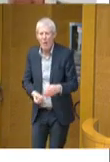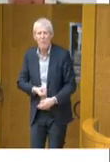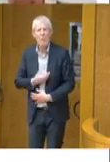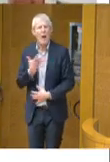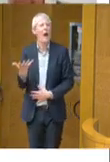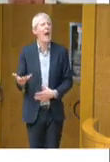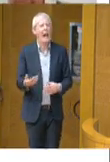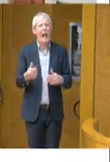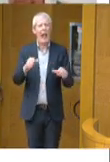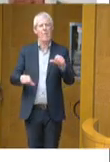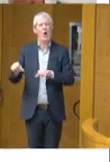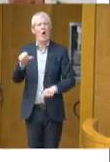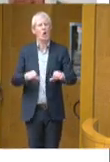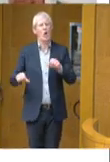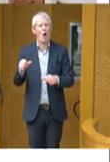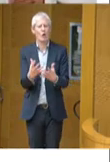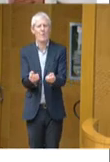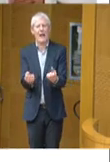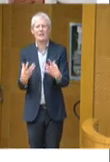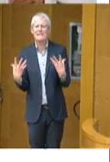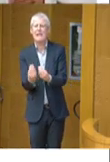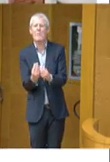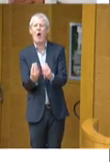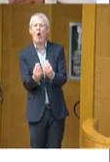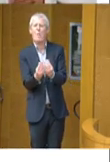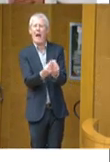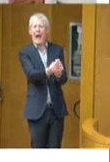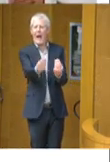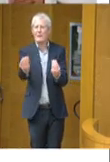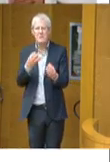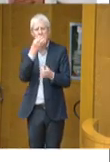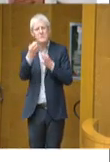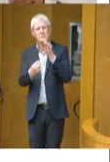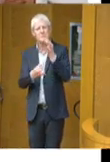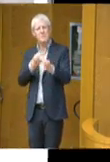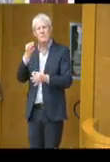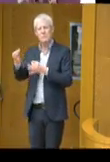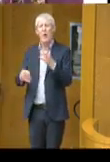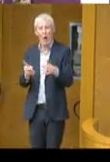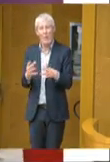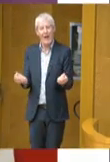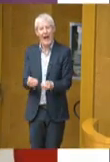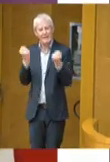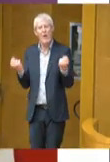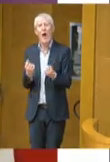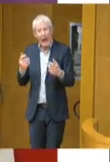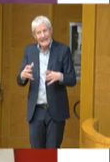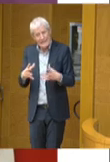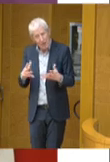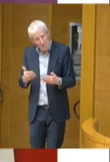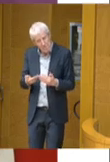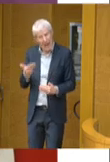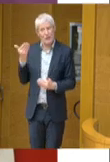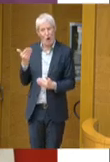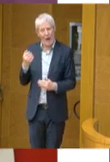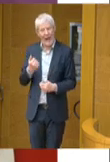i laboratori tecnico-pratici con i loro compagni, in cui saranno capaci di svolgere con maggiori autonomie